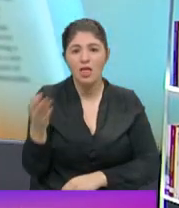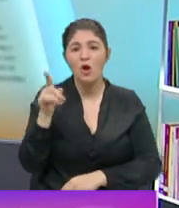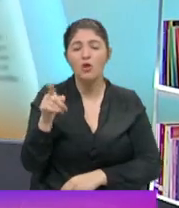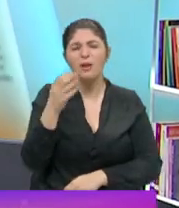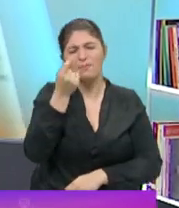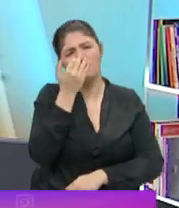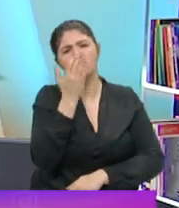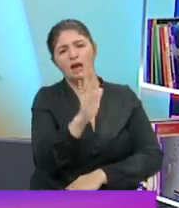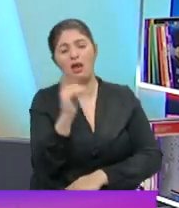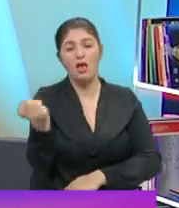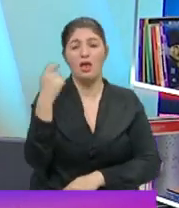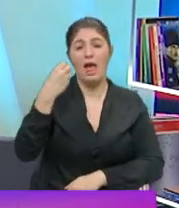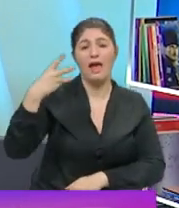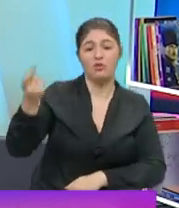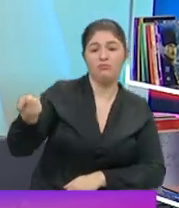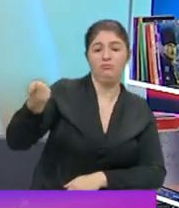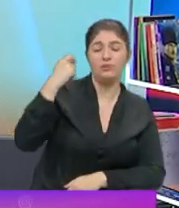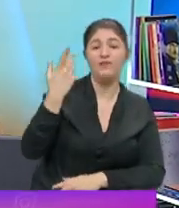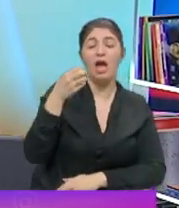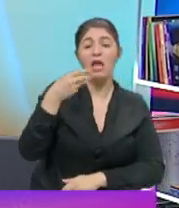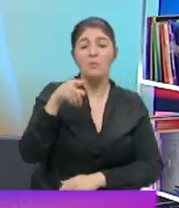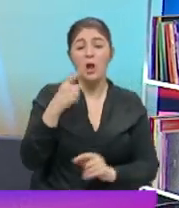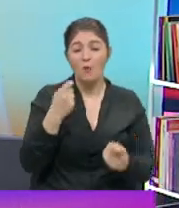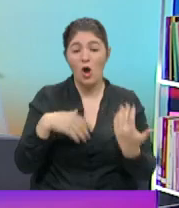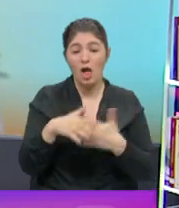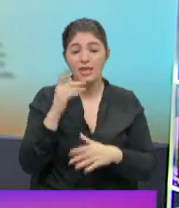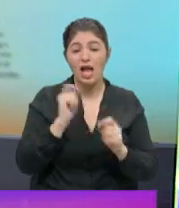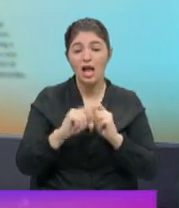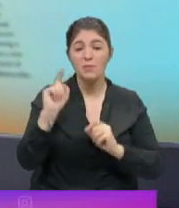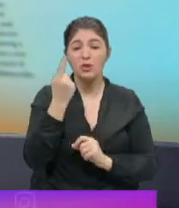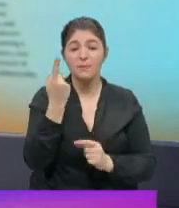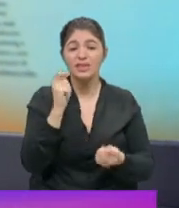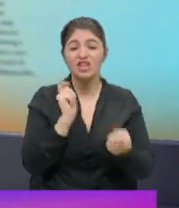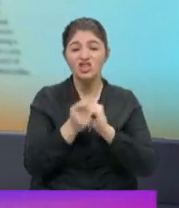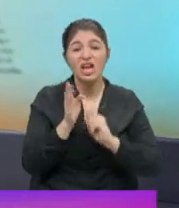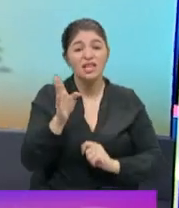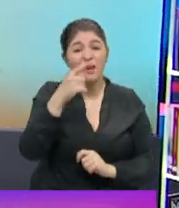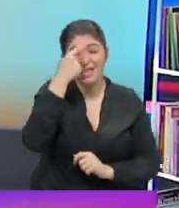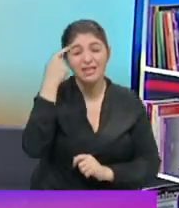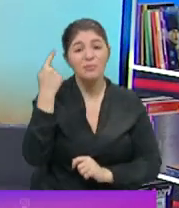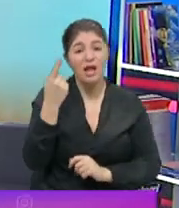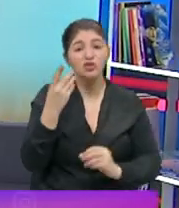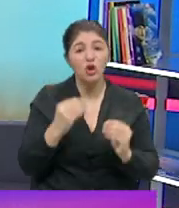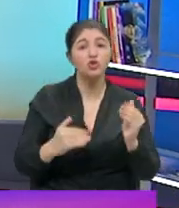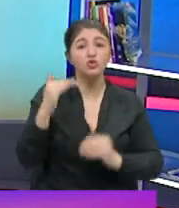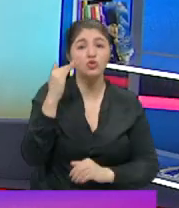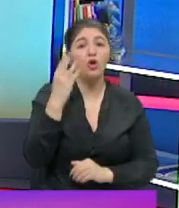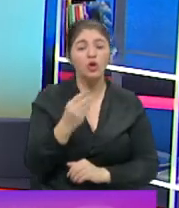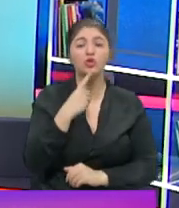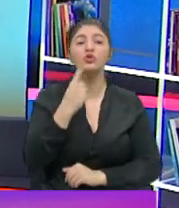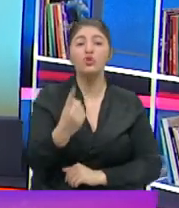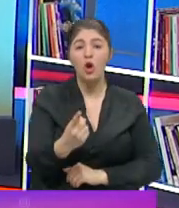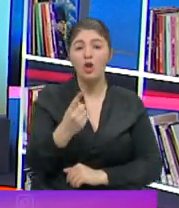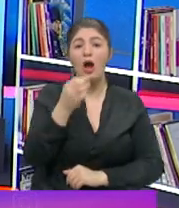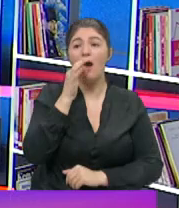O da bekle bakalım dediğini ve Erdoğan'ın böyle bir durumda ekonomi yönetiminde bir değişikliğe gitme ihtimalinin çok yüksek olduğunu